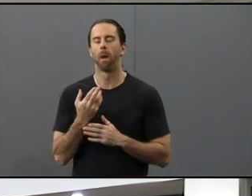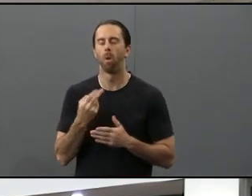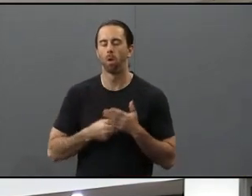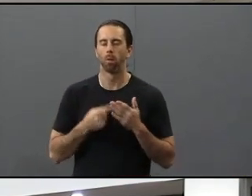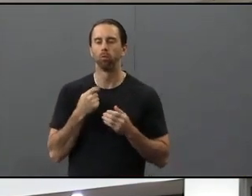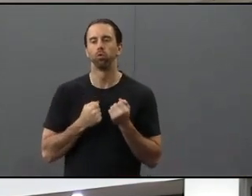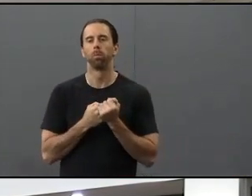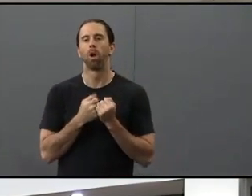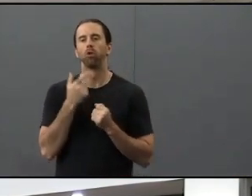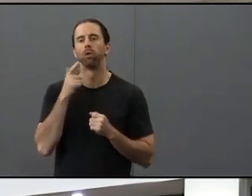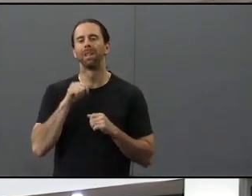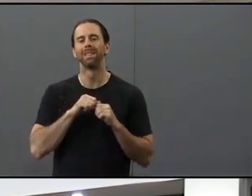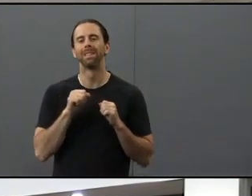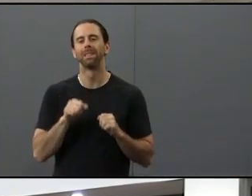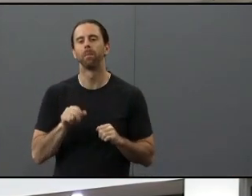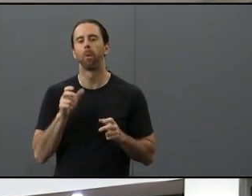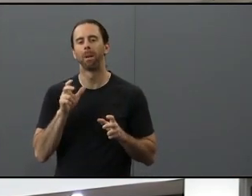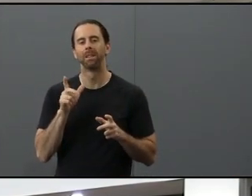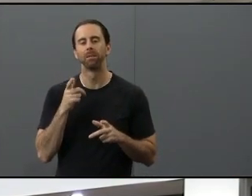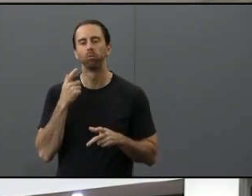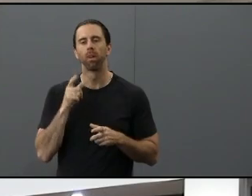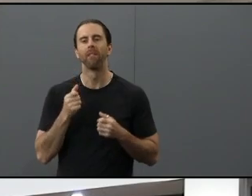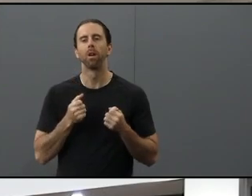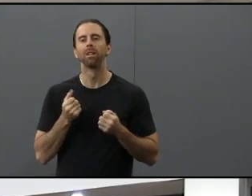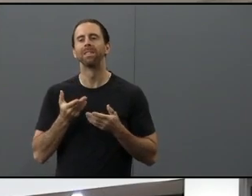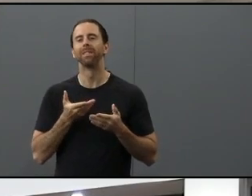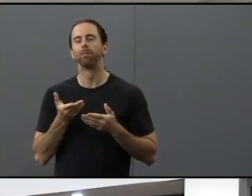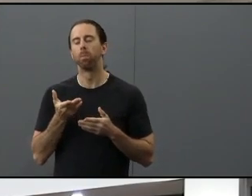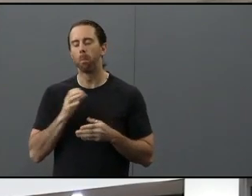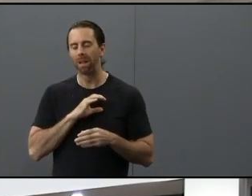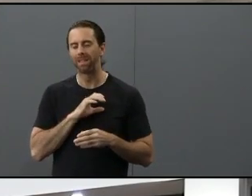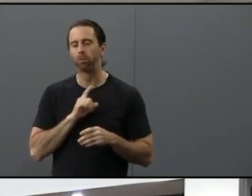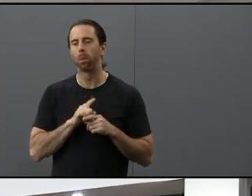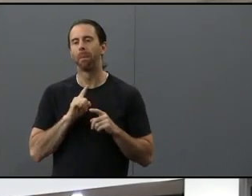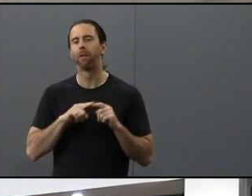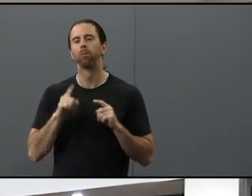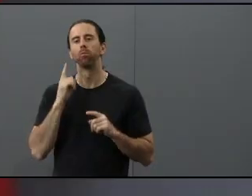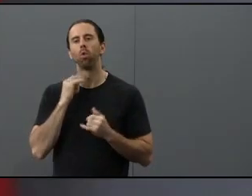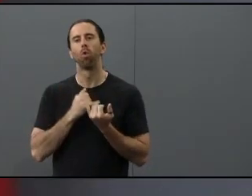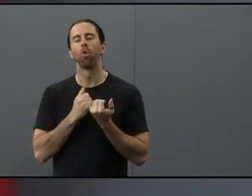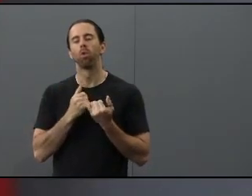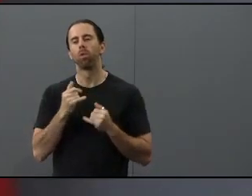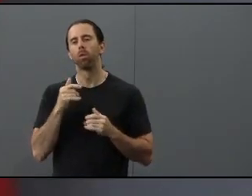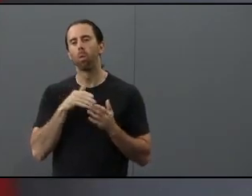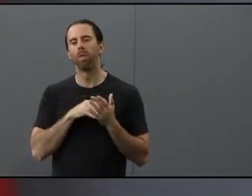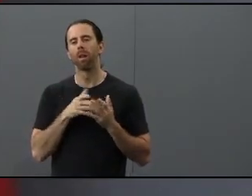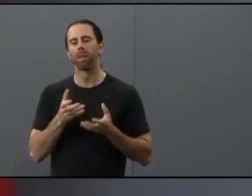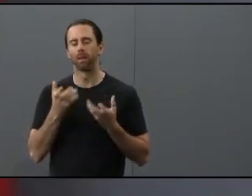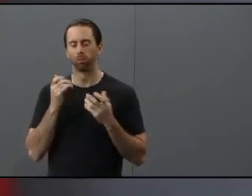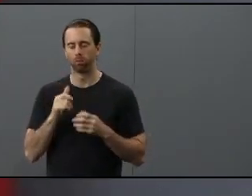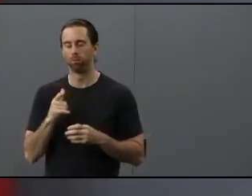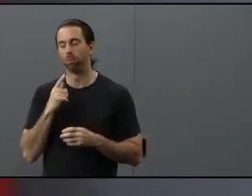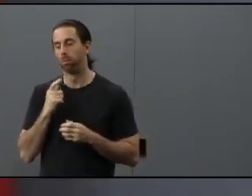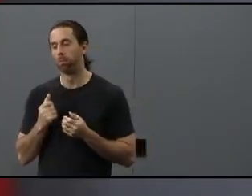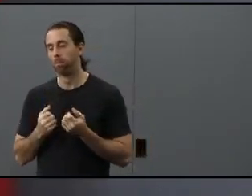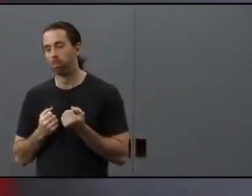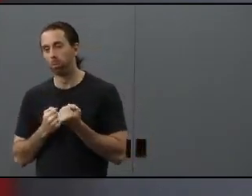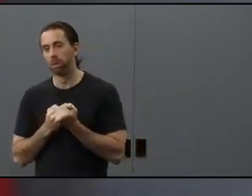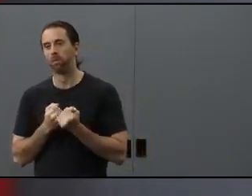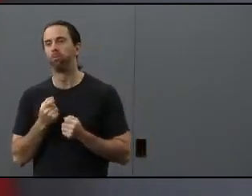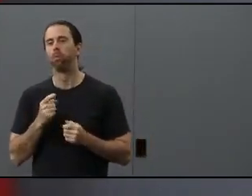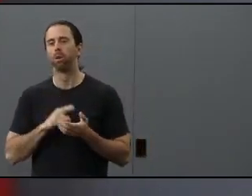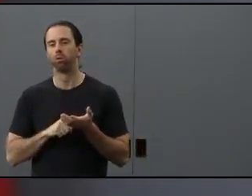logiciel des systèmes informatiques véhiculairire véhicule de service de police et de prévention et lutte contre les incendies alors il serait proposé appuyer irrésolu